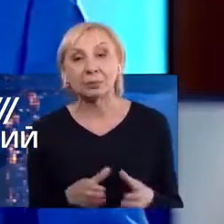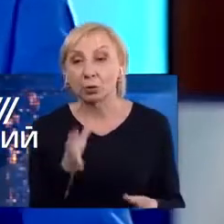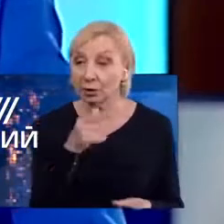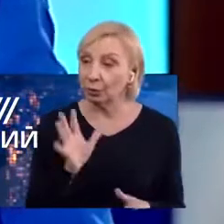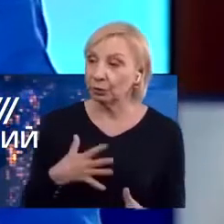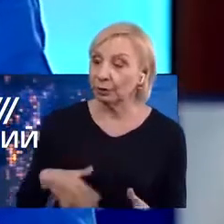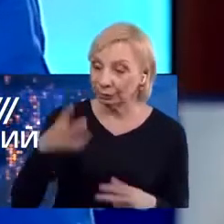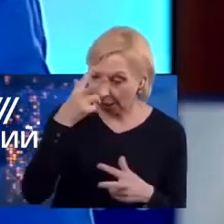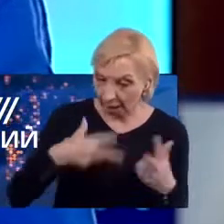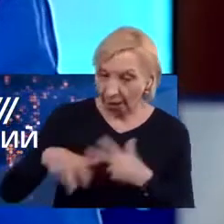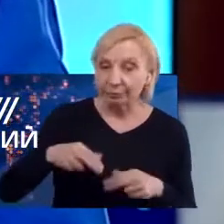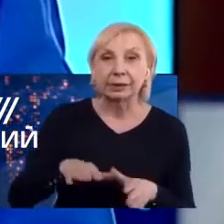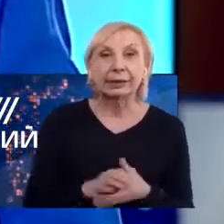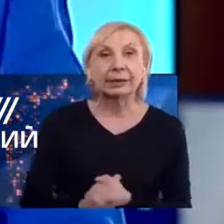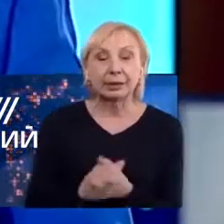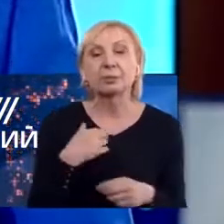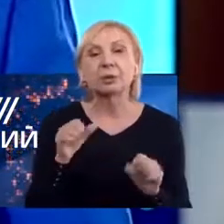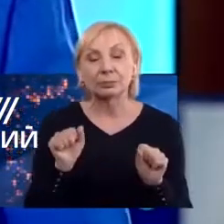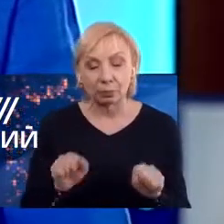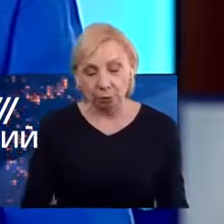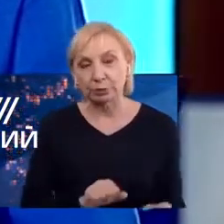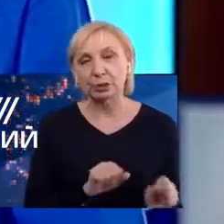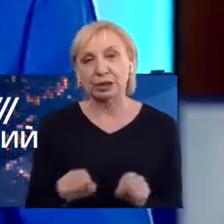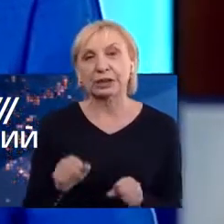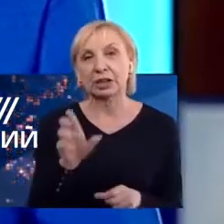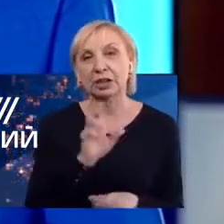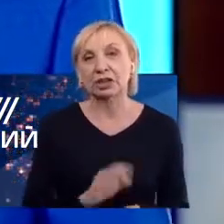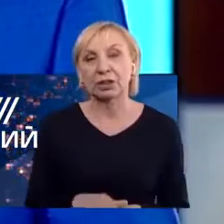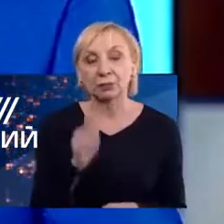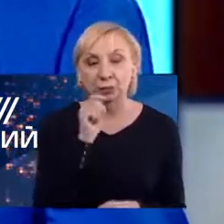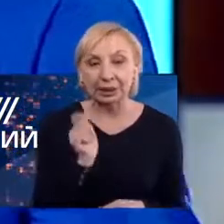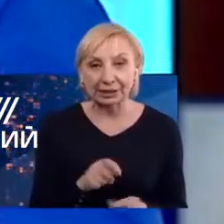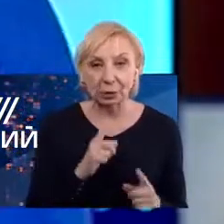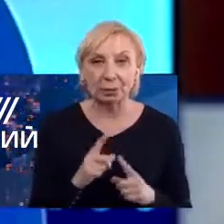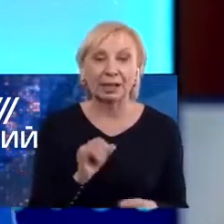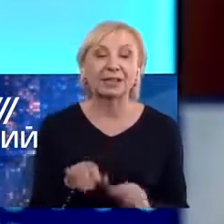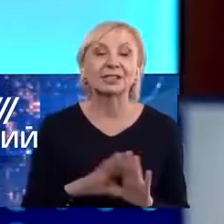ми можемо захистити державу і в українському парламенті, і загалом в Україні. Дякую.